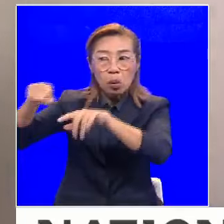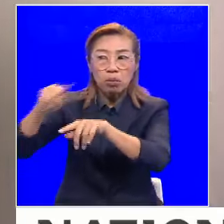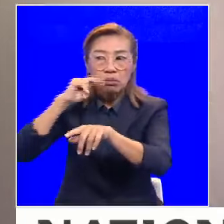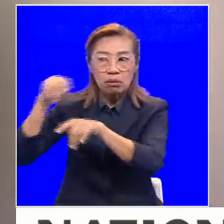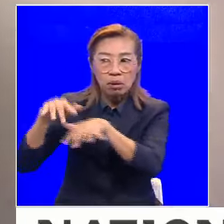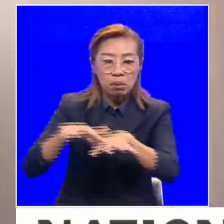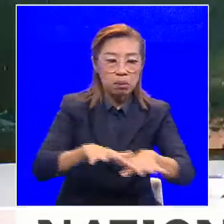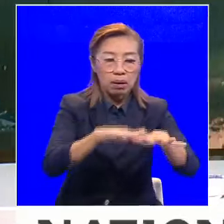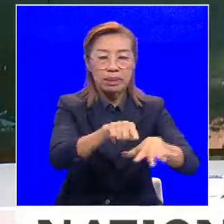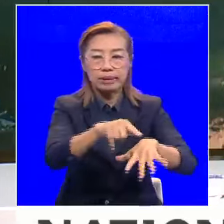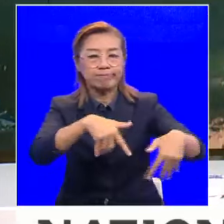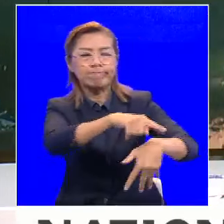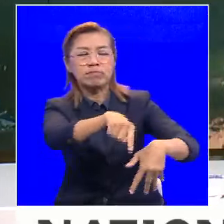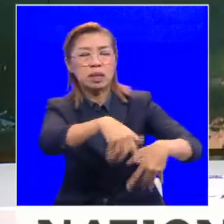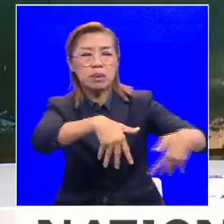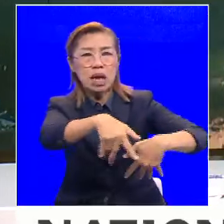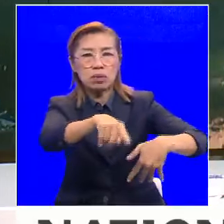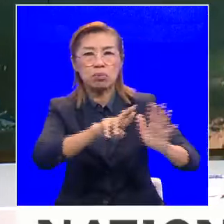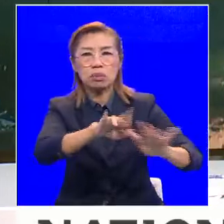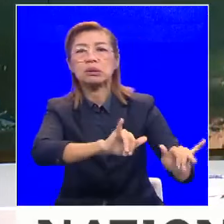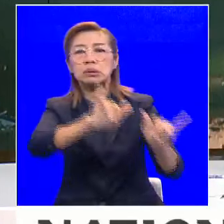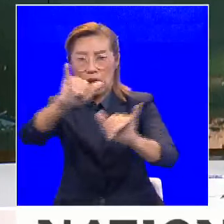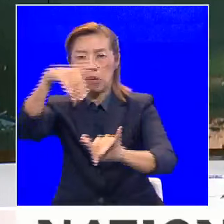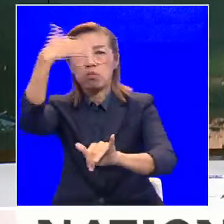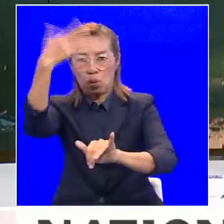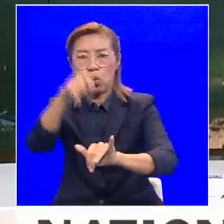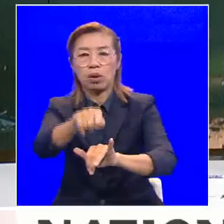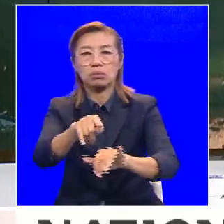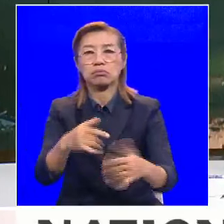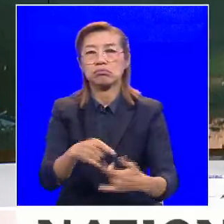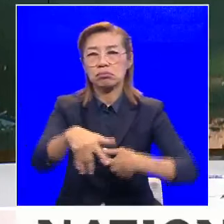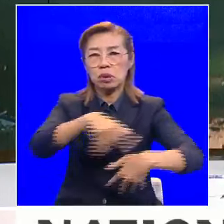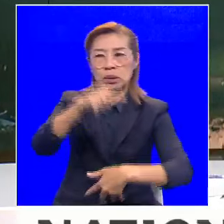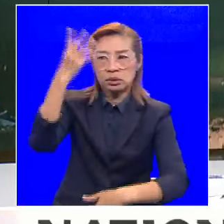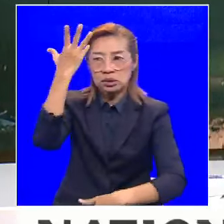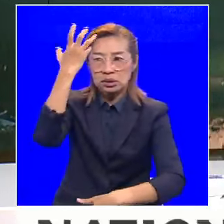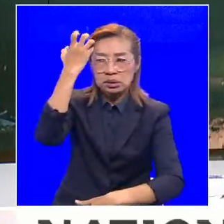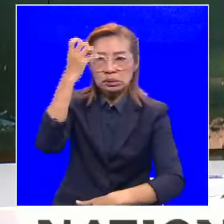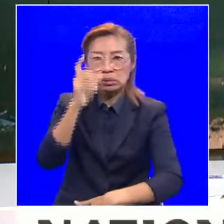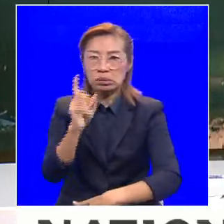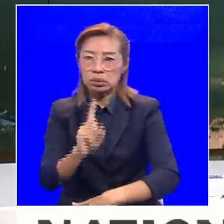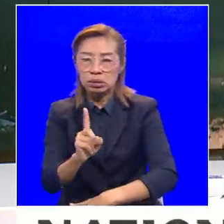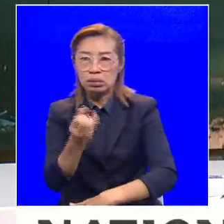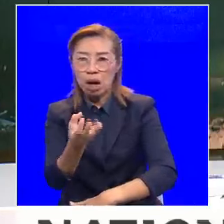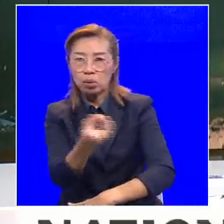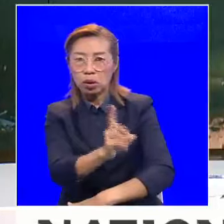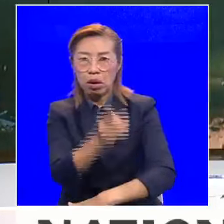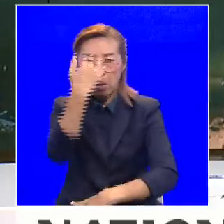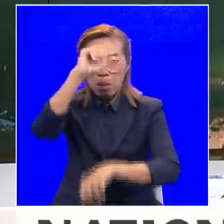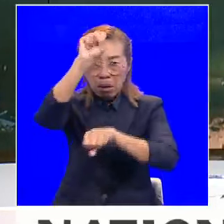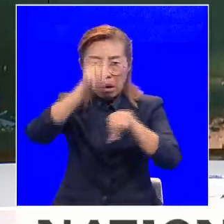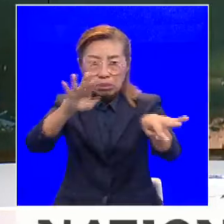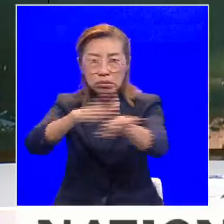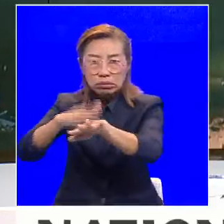ให้กับพี่น้องประชาชนในพื้นที่อำเภอแม่สายนะคะเขาจะกังวลกันมากน้อยขนาดไหนหลังจากมีประกาศแจ้งเตือน